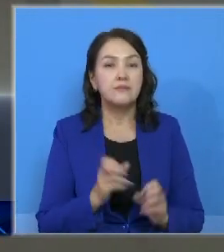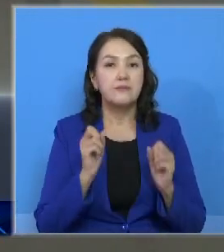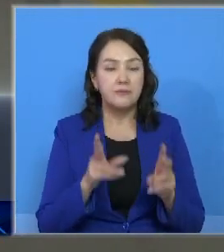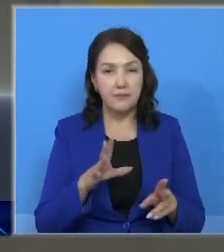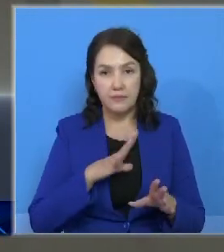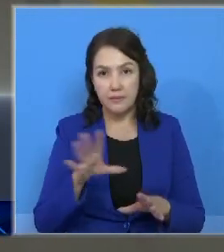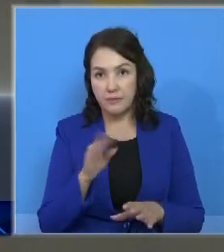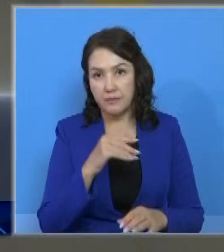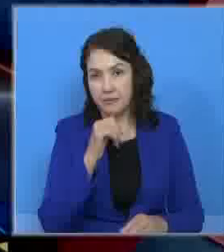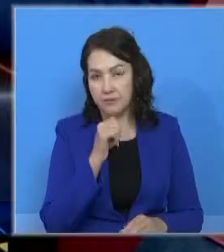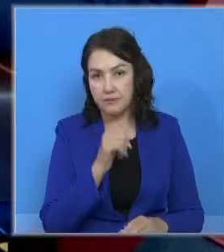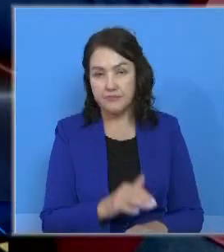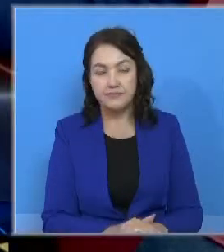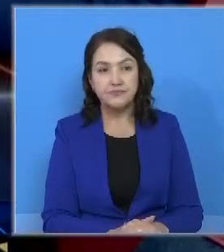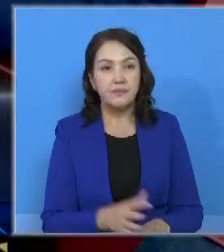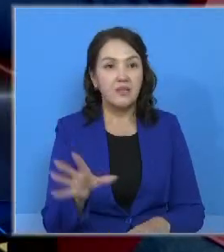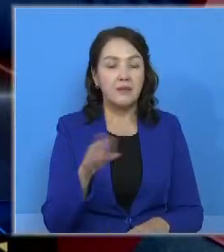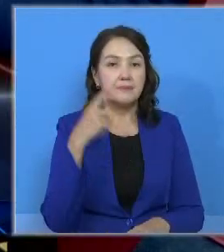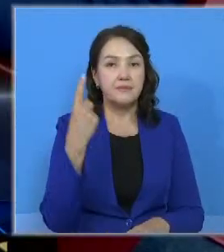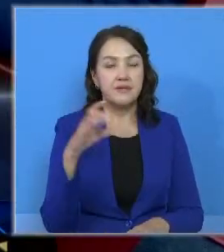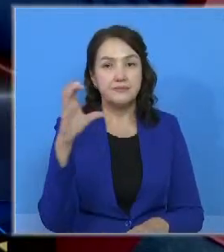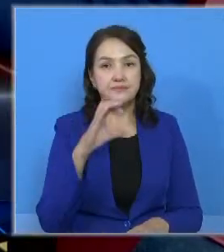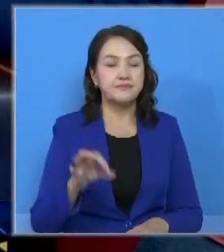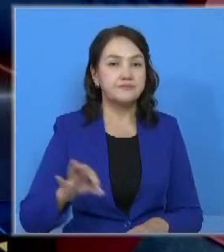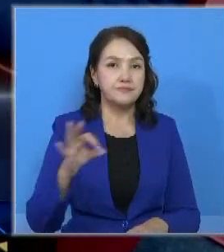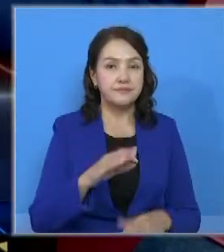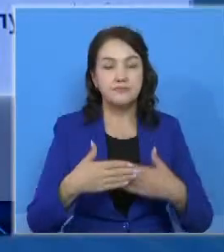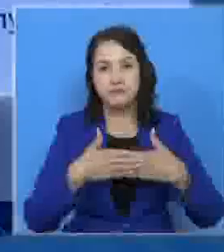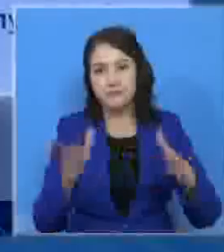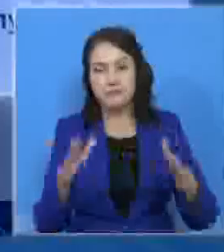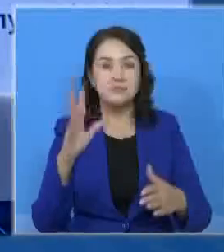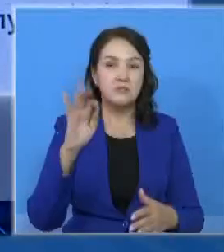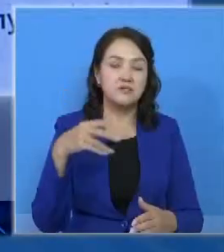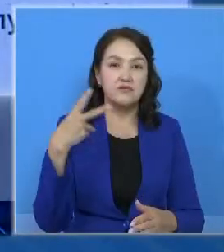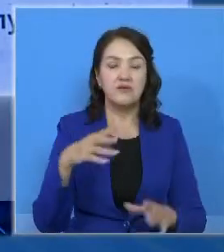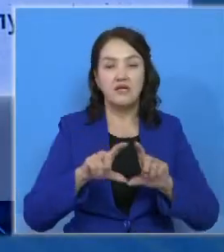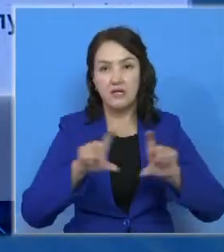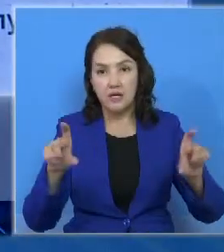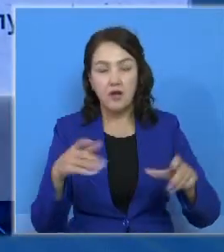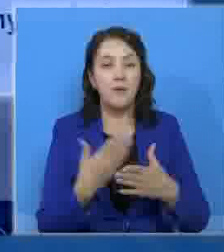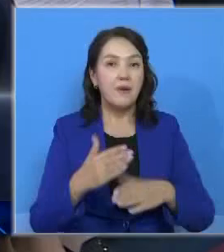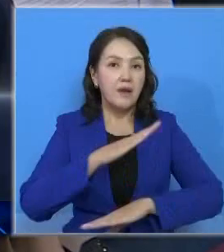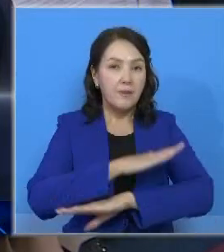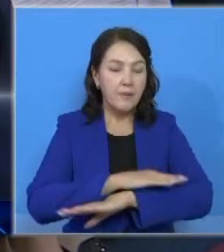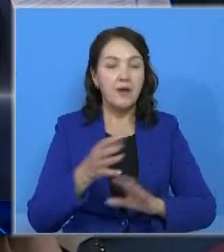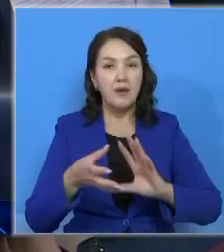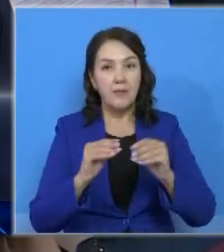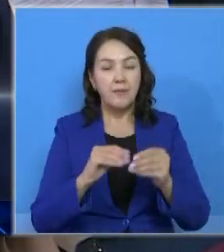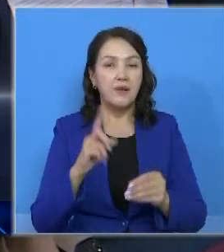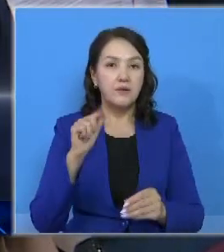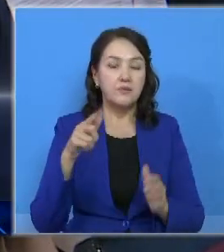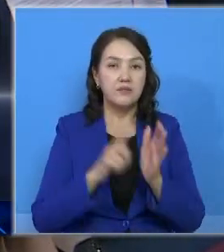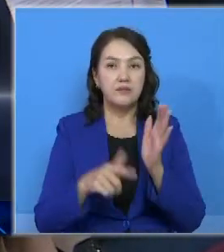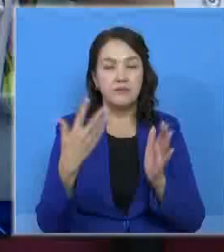все будет выглядеть. К слову, всего 1 сентября по области свои двери распахнут 424 школы. За парты сядут в общей сложности